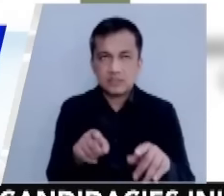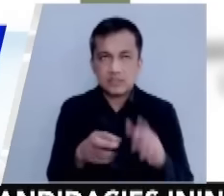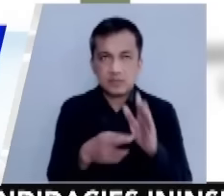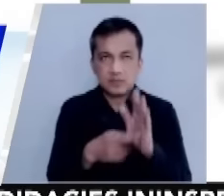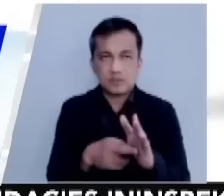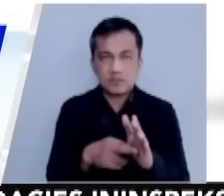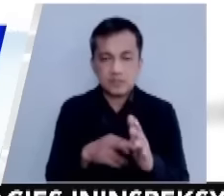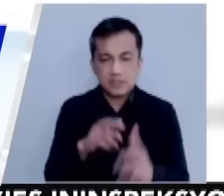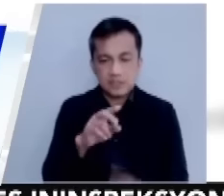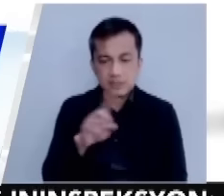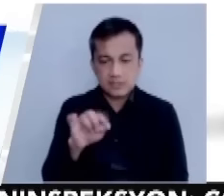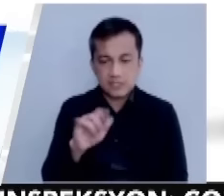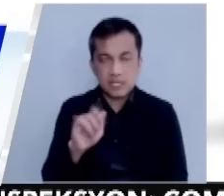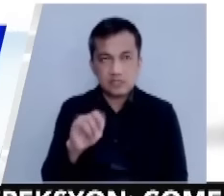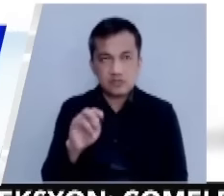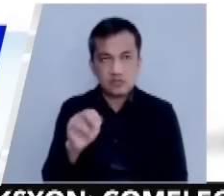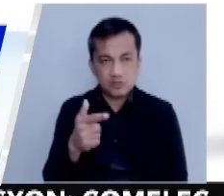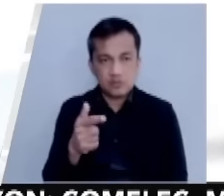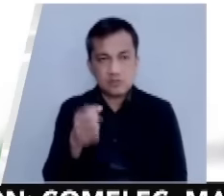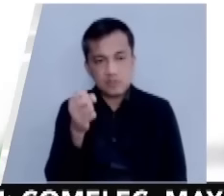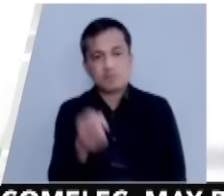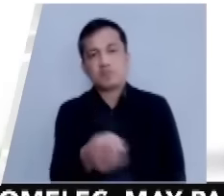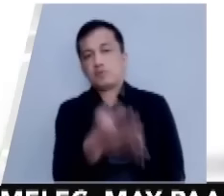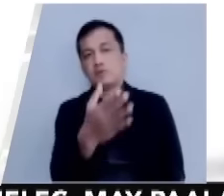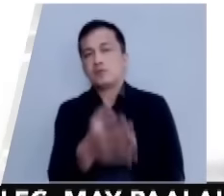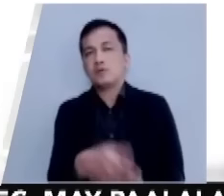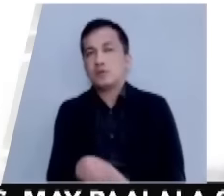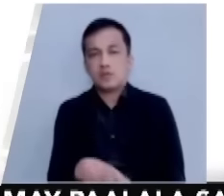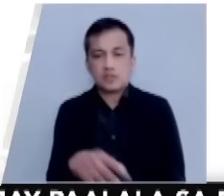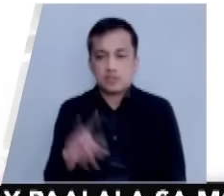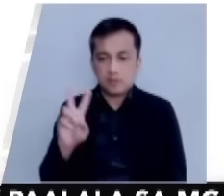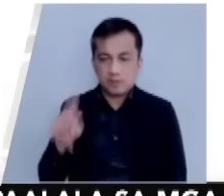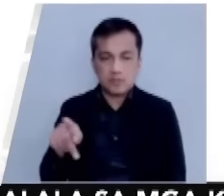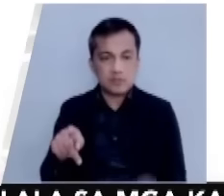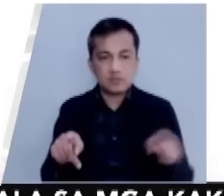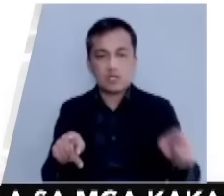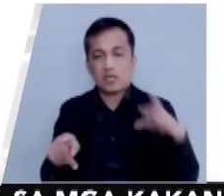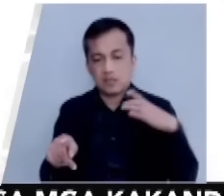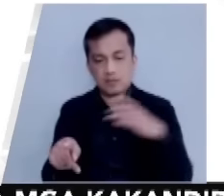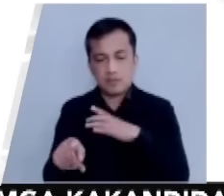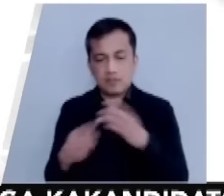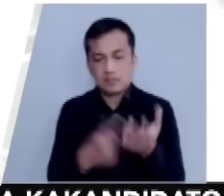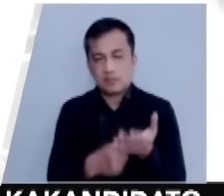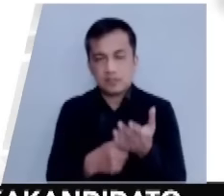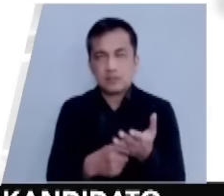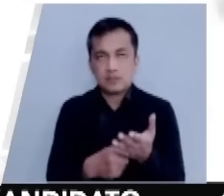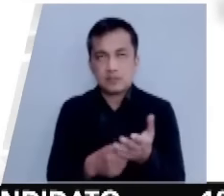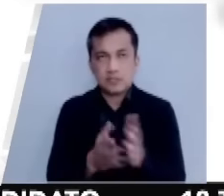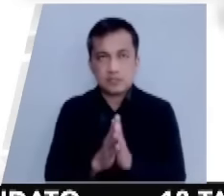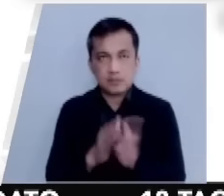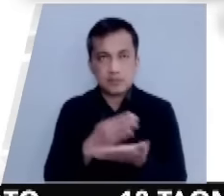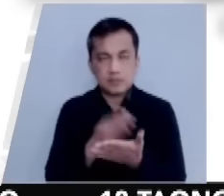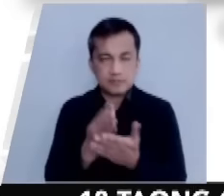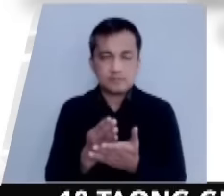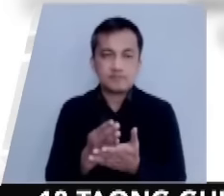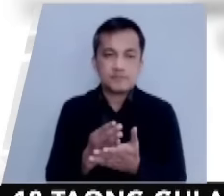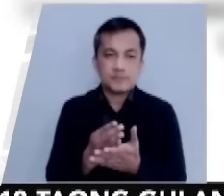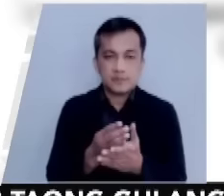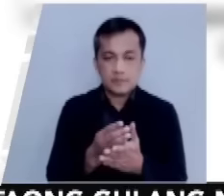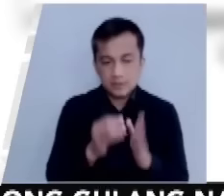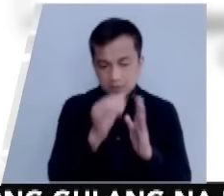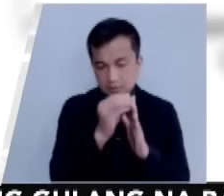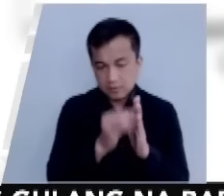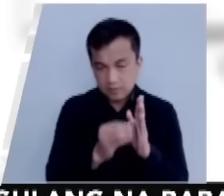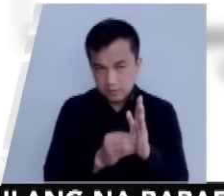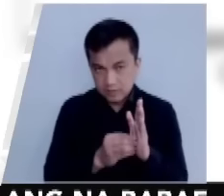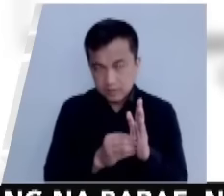Adjong na ipinag-ubayan na ng bise sa Kamara ang deliberasyon sa hinihinging budget. Nakasaad daw ito sa sulat ng